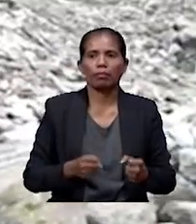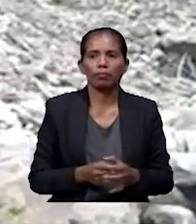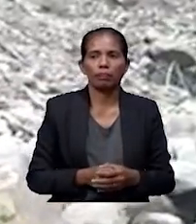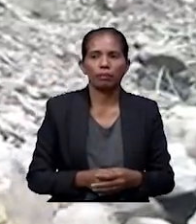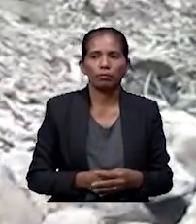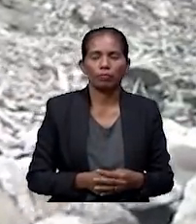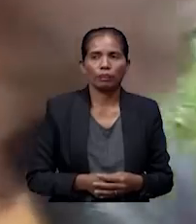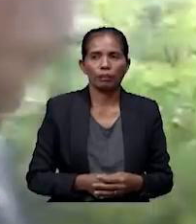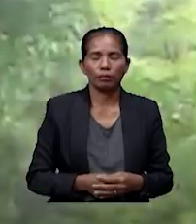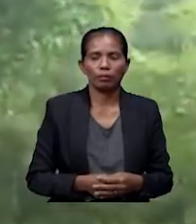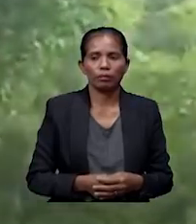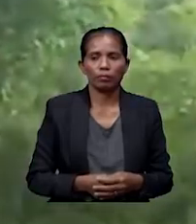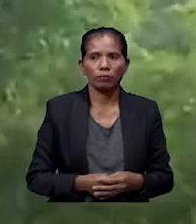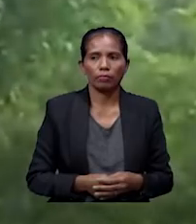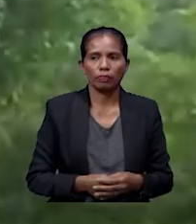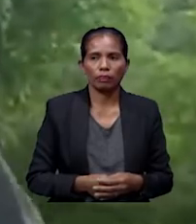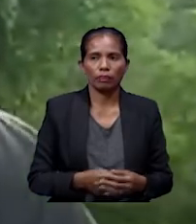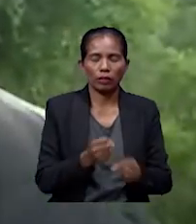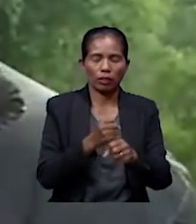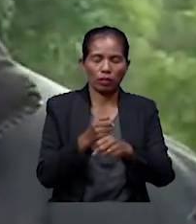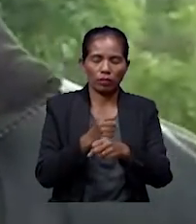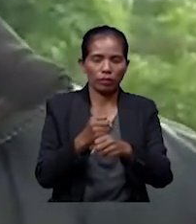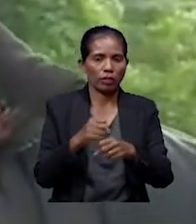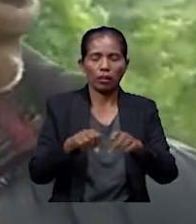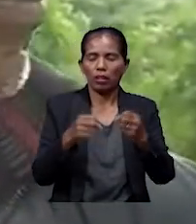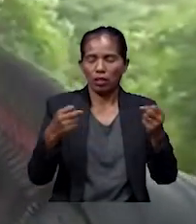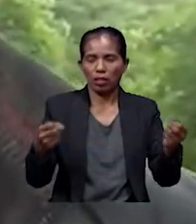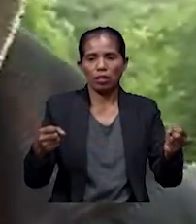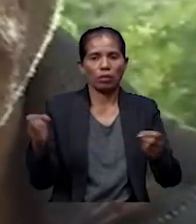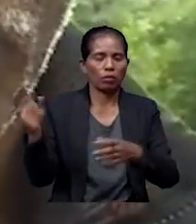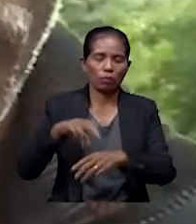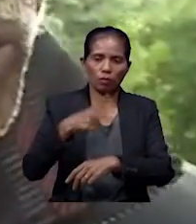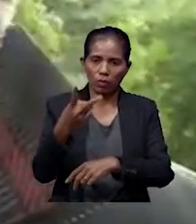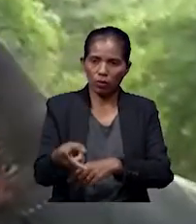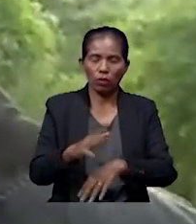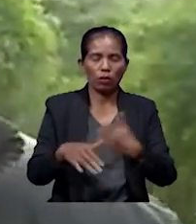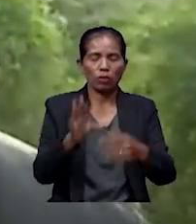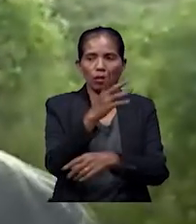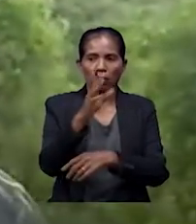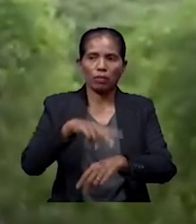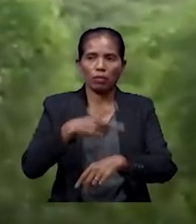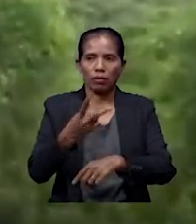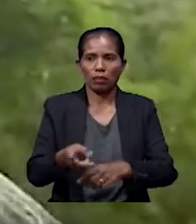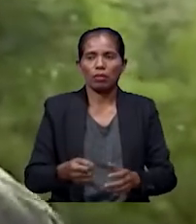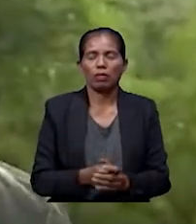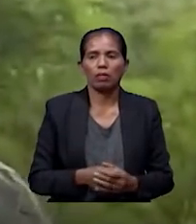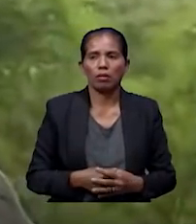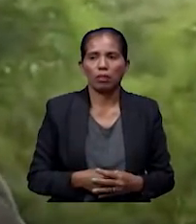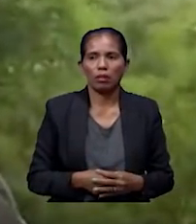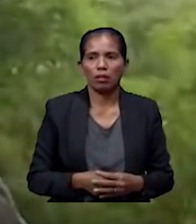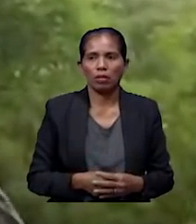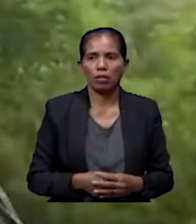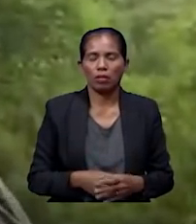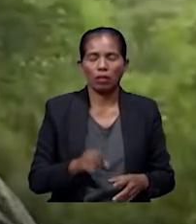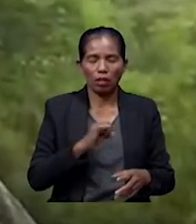kafe, vai tun tu hani ando hotu kafe, patu sai stra kafe. Ah, sen mas balu ba hotu. Patu hotu kafe mos ba hotu, al mos patu hotu. Alar me ton